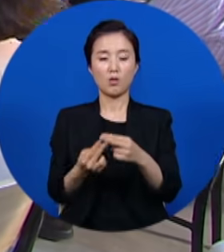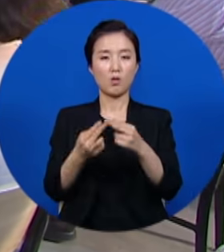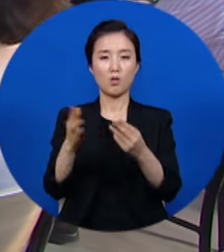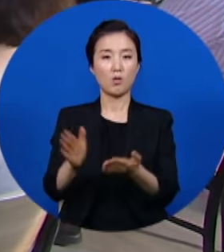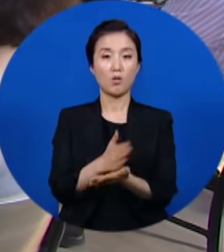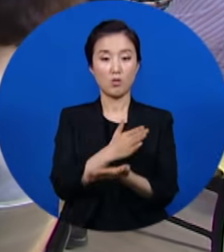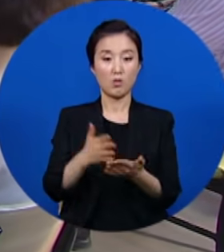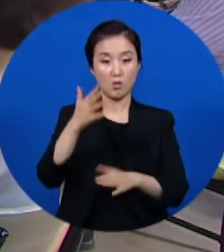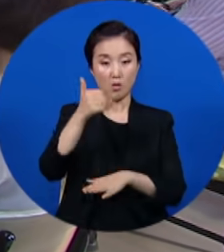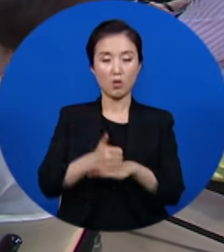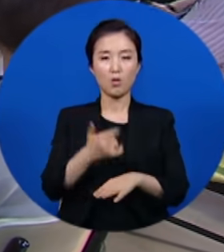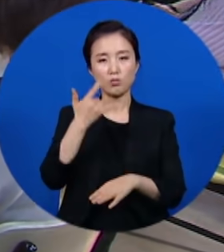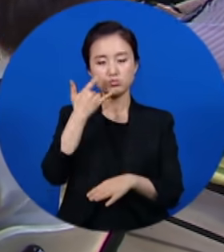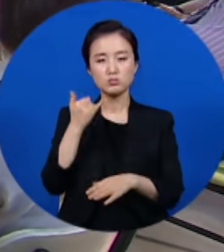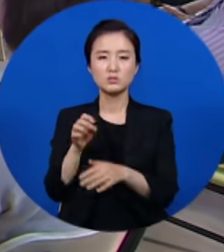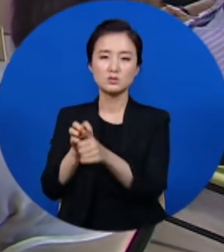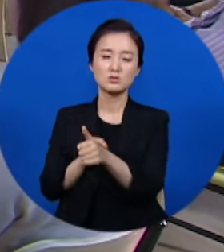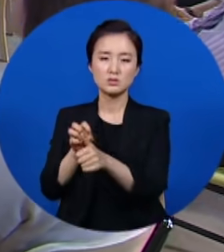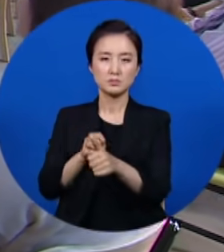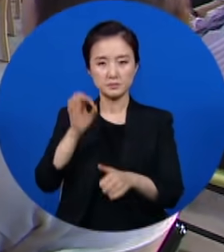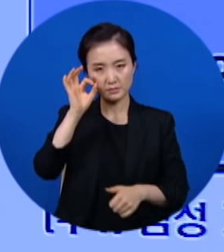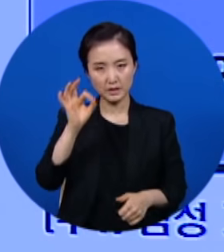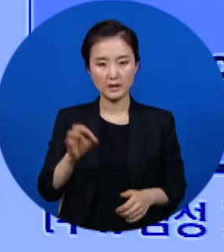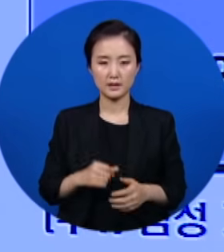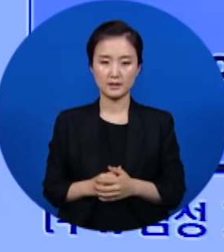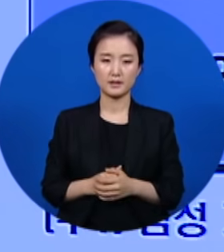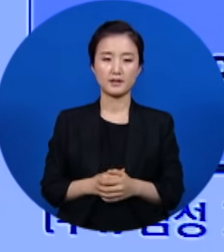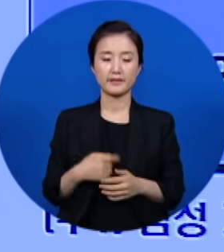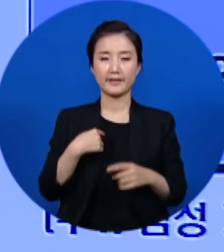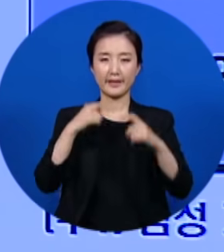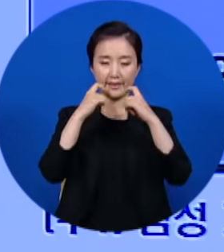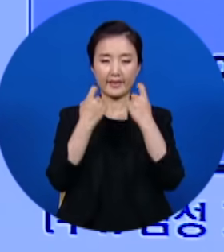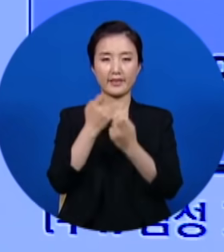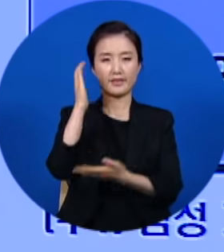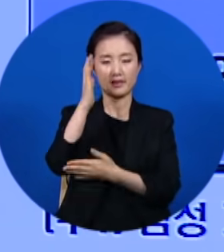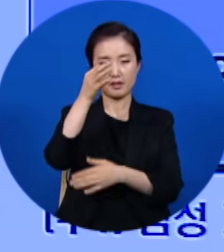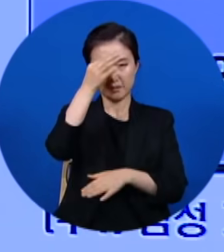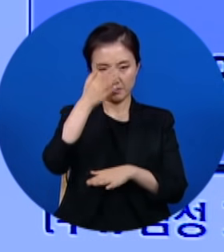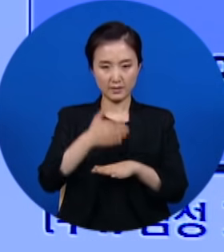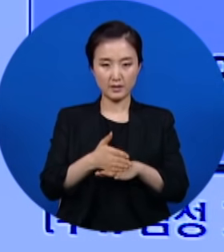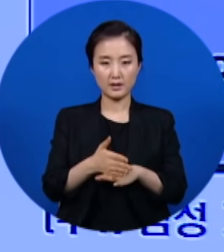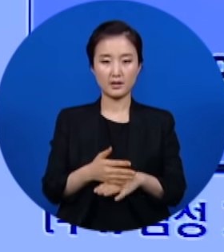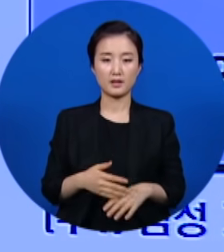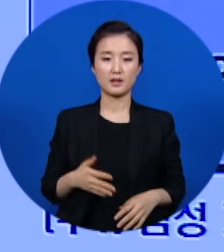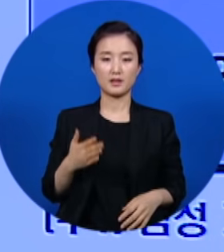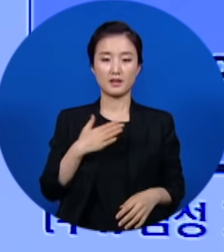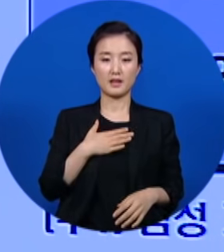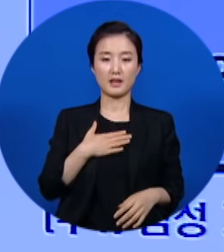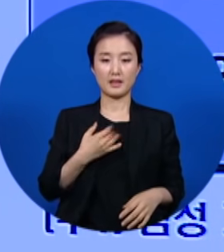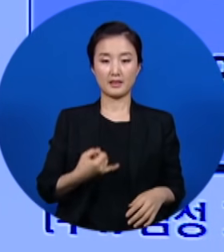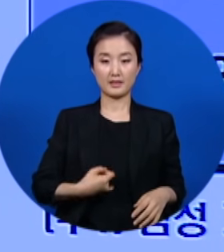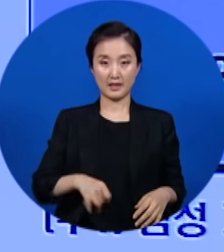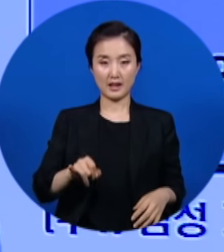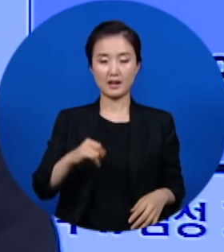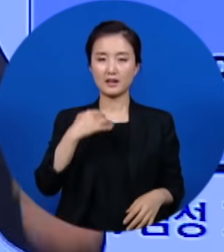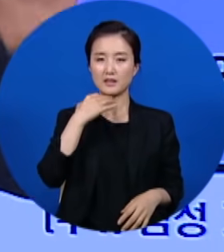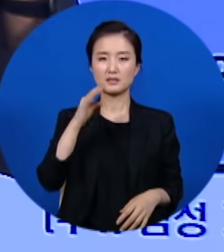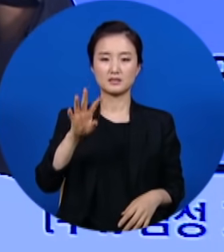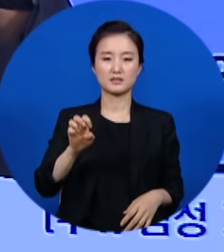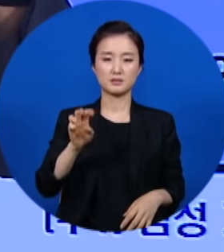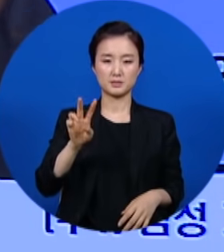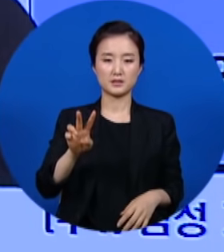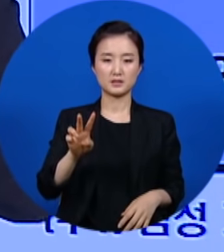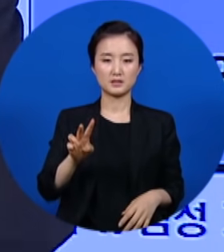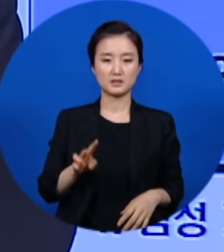부 보통 꿀 빼 먹어요 저 개인적인 얘기 잠 죄송한데요 저는 제 딸이 금년에 나이가 40이 센데 앳